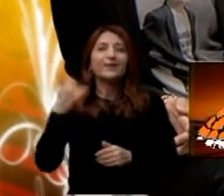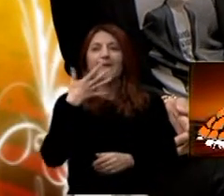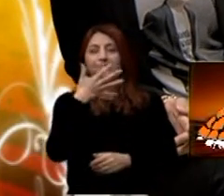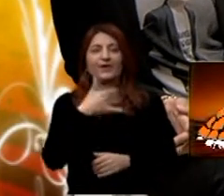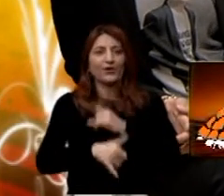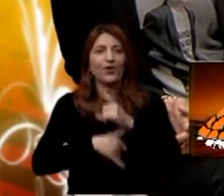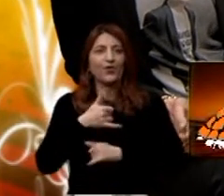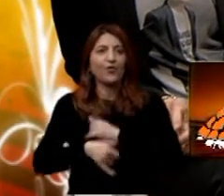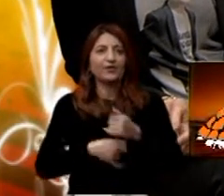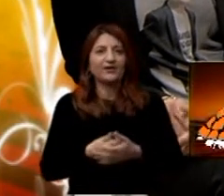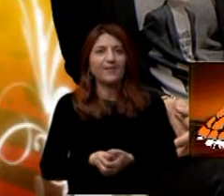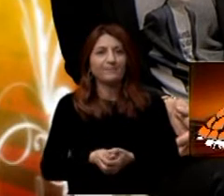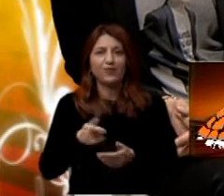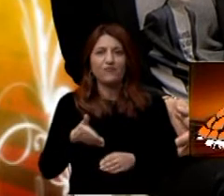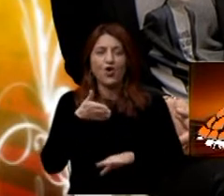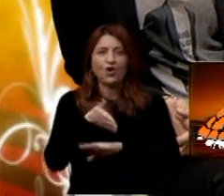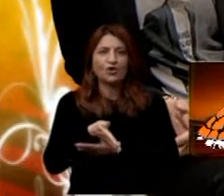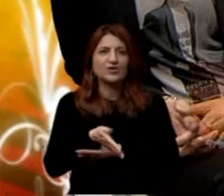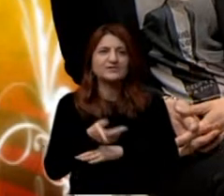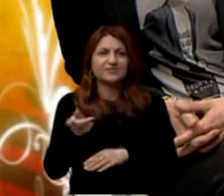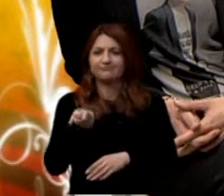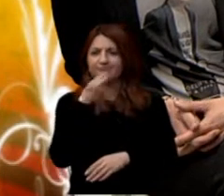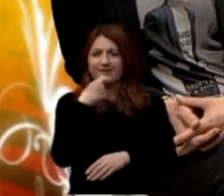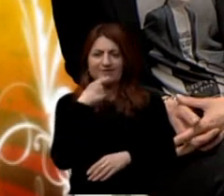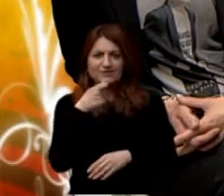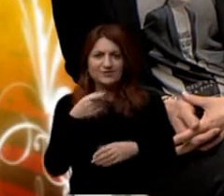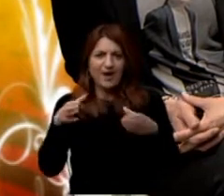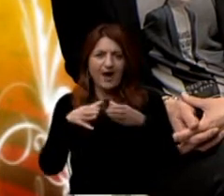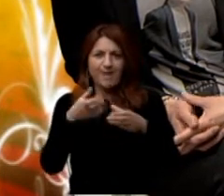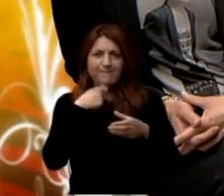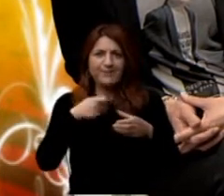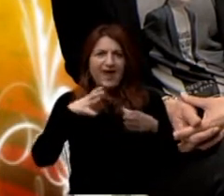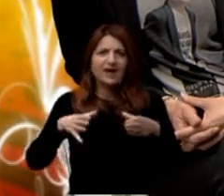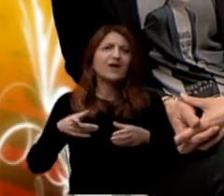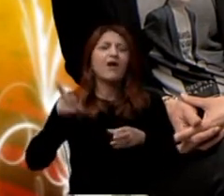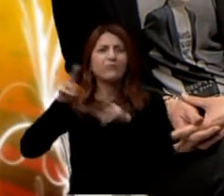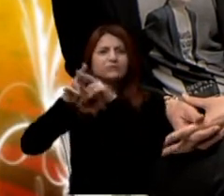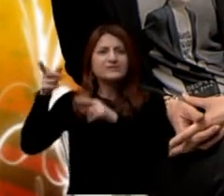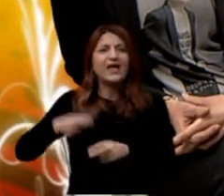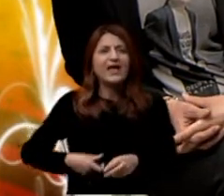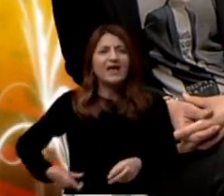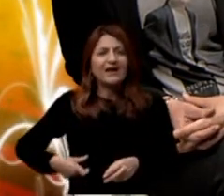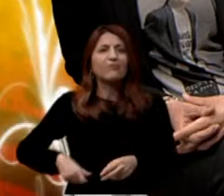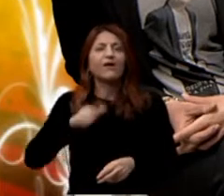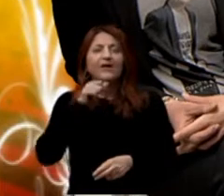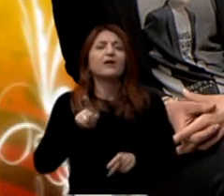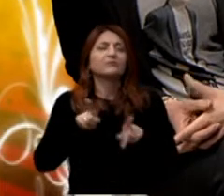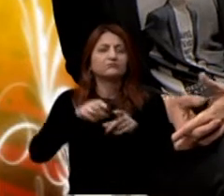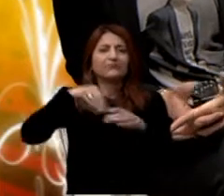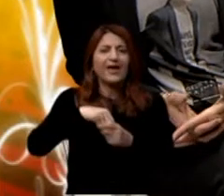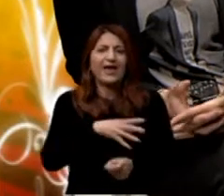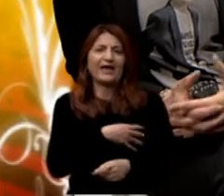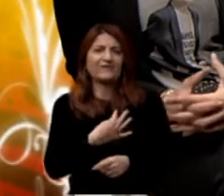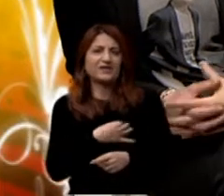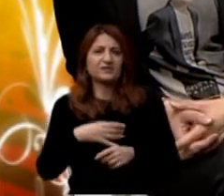sada. Znači, kroz Centar za kliničku prehranu KBC-a Zagreb, ali i kroz Društvo za kliničku prehranu Hrvatskog liječničkog zbora.